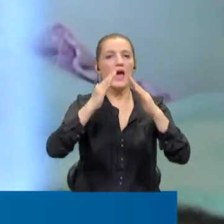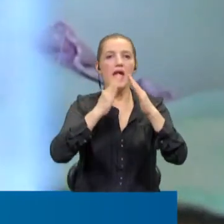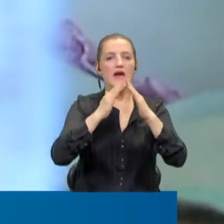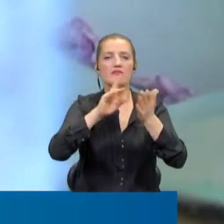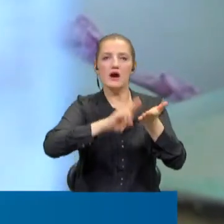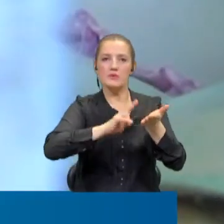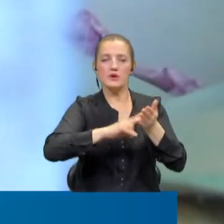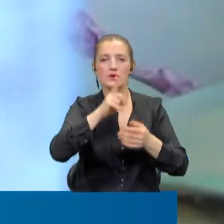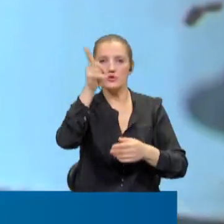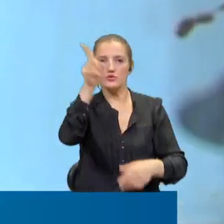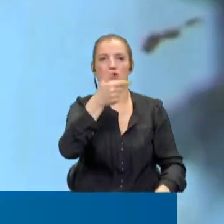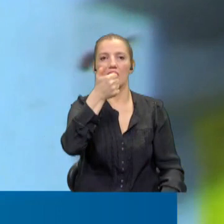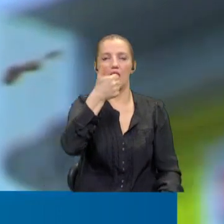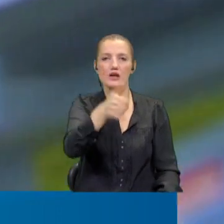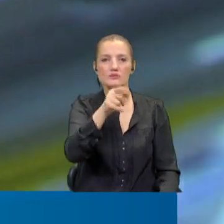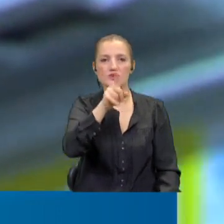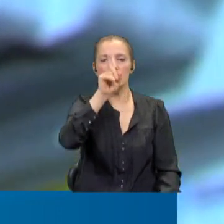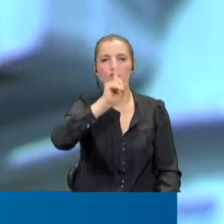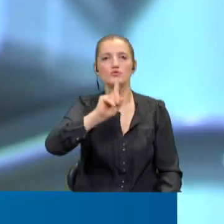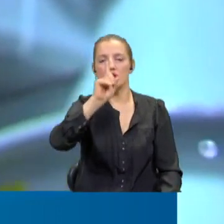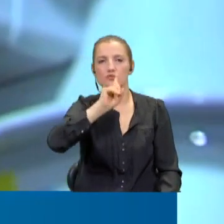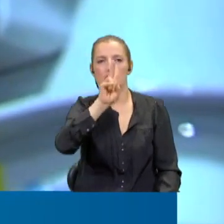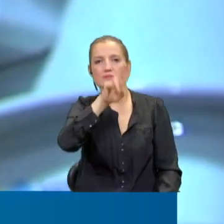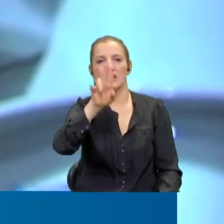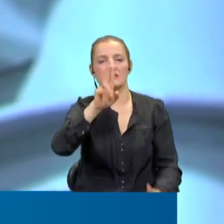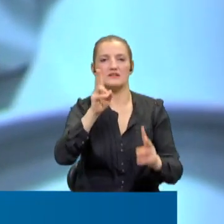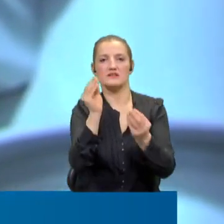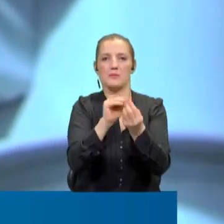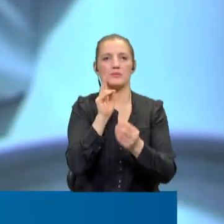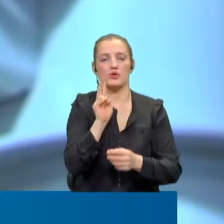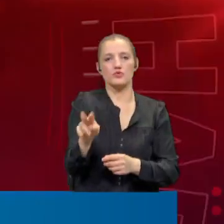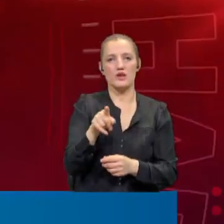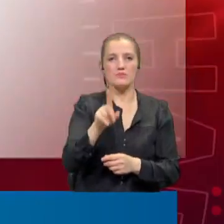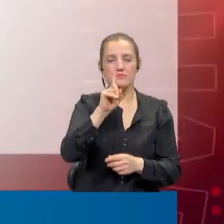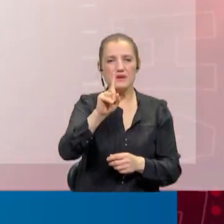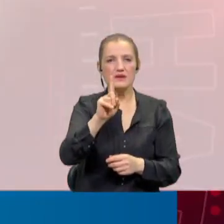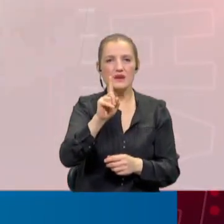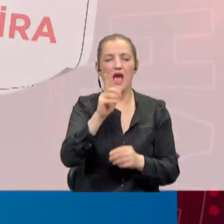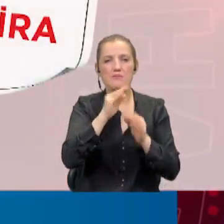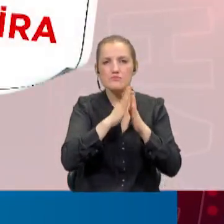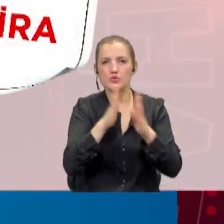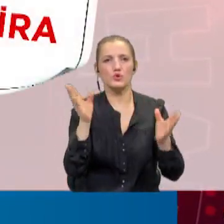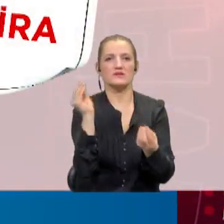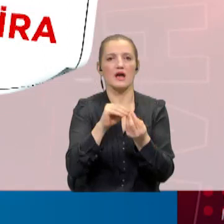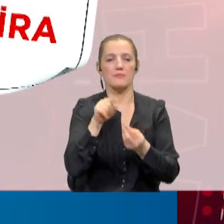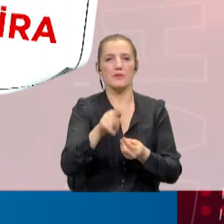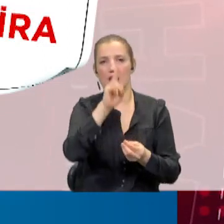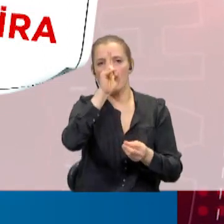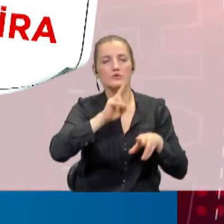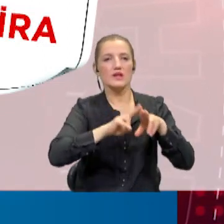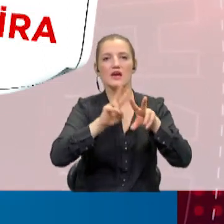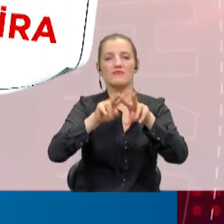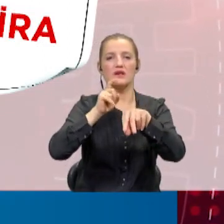altmışı yüzde 127 zamlı elektrik faturaları ile karşılaşacak Bu bir seferde gelen en büyük zam 200